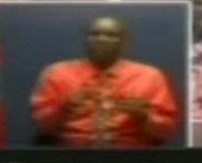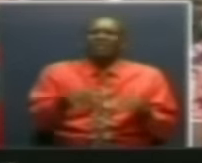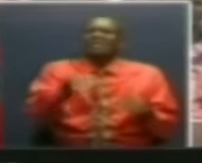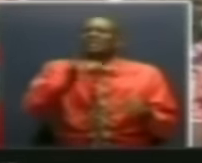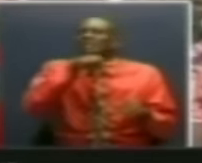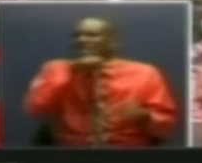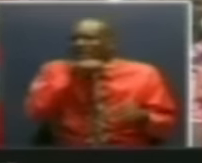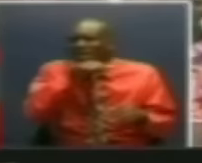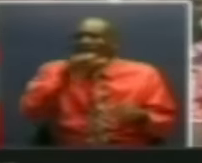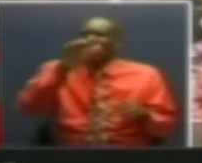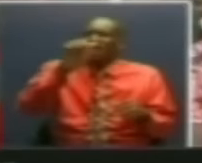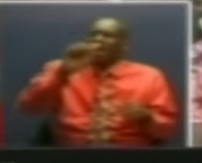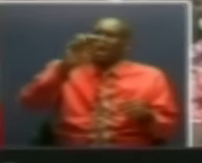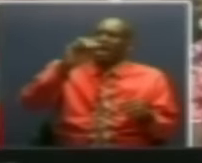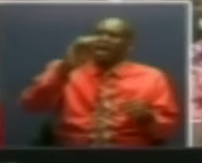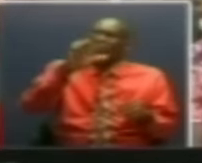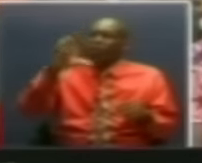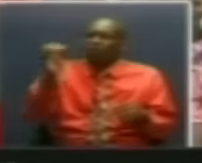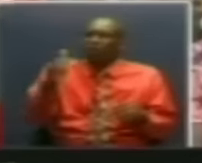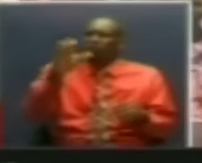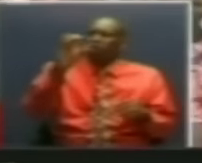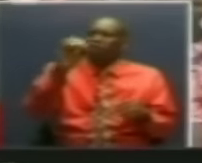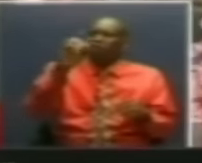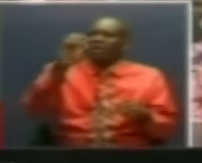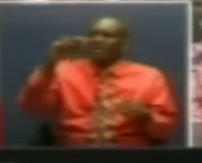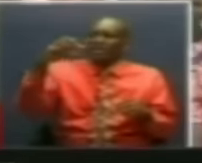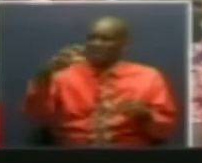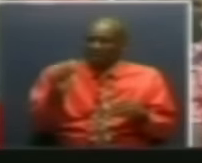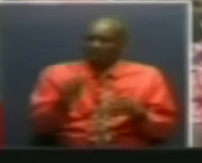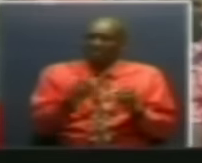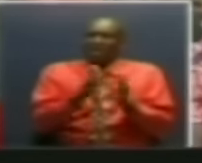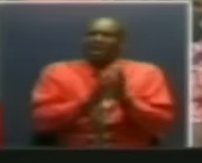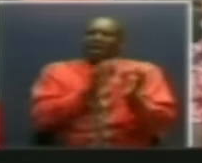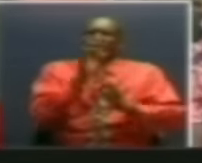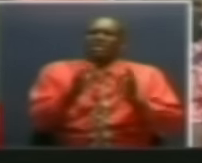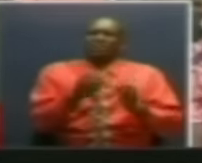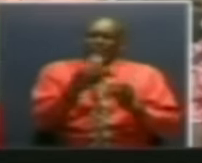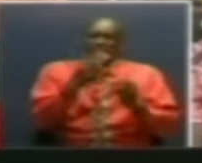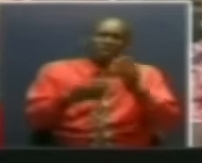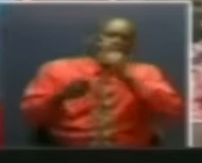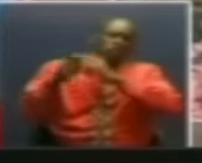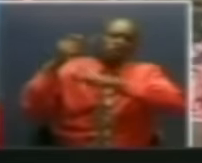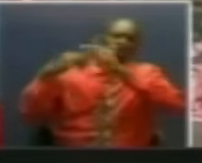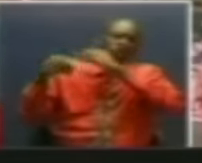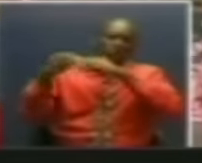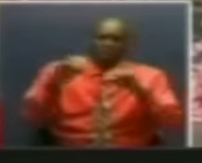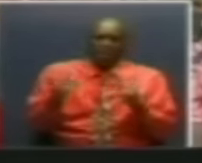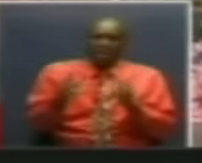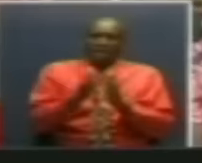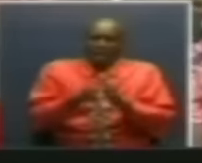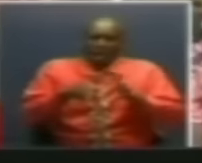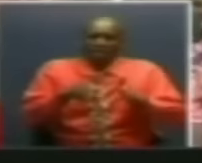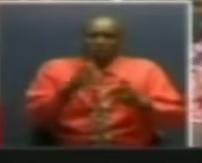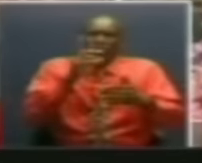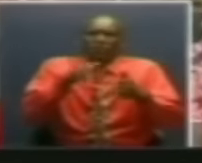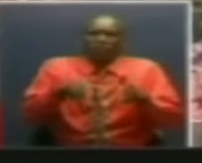Raila Amolo Odinga. Na kama tungekuwa tunaangalia historia vizuri na vile